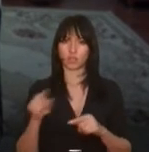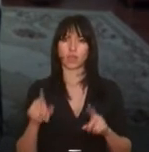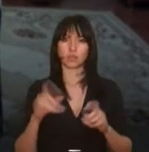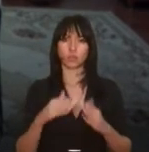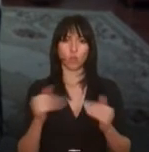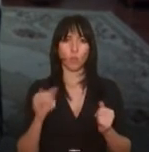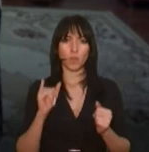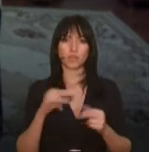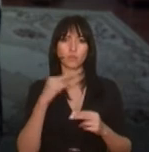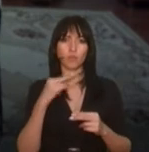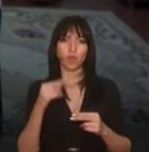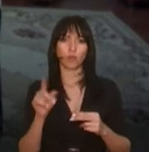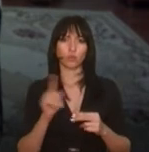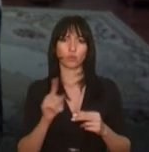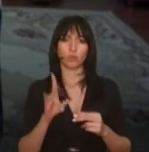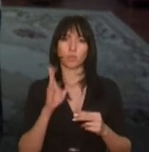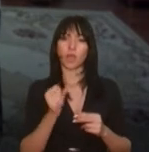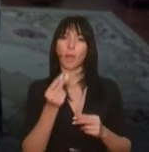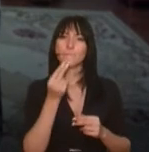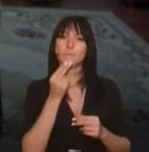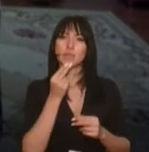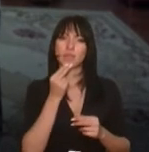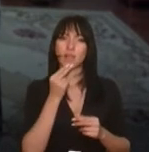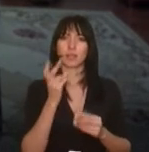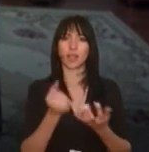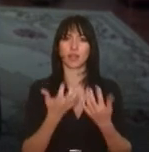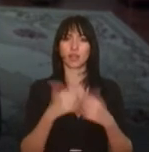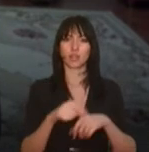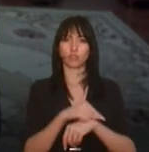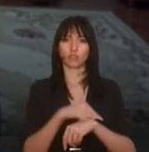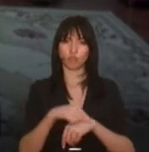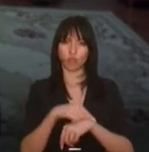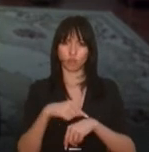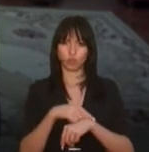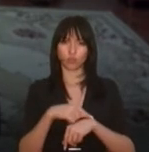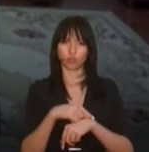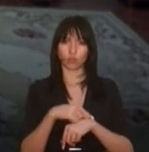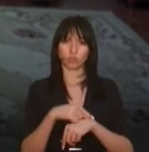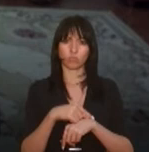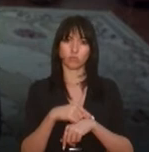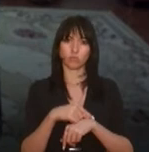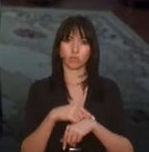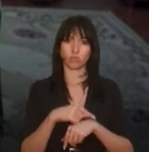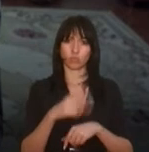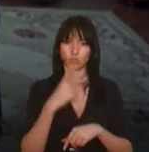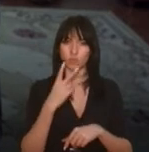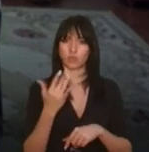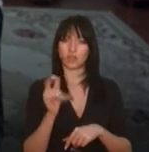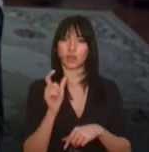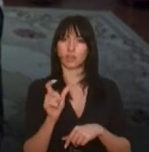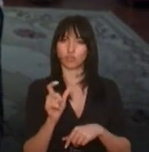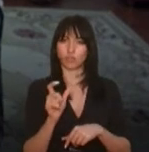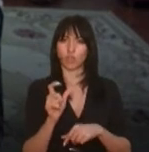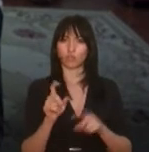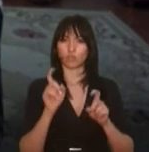і на питання кількості часу, яку дитина просиджує в комп'ютері, та тоді тихо в квартирі, вона